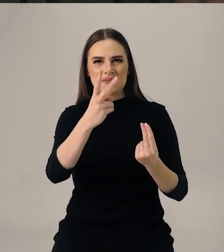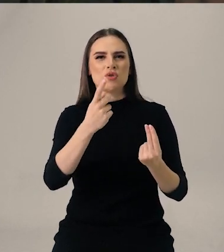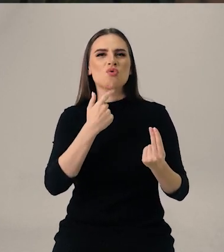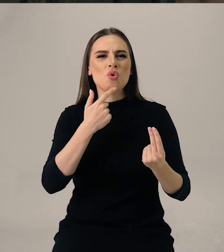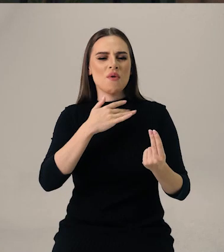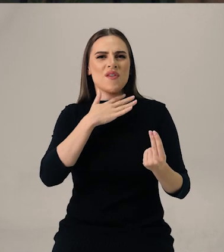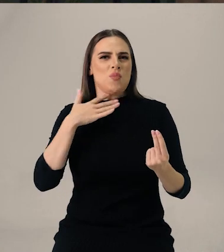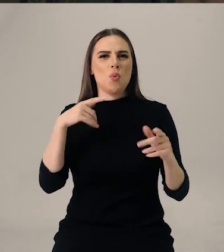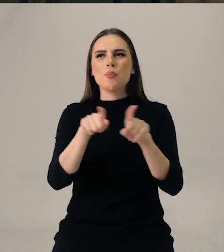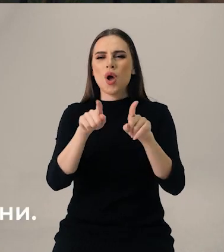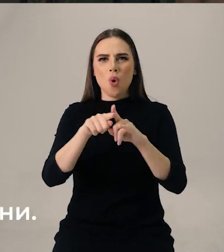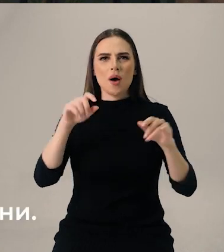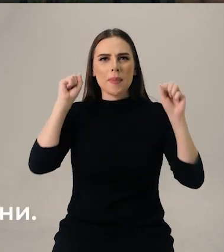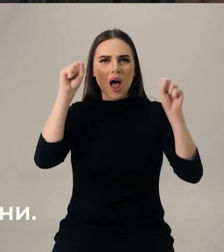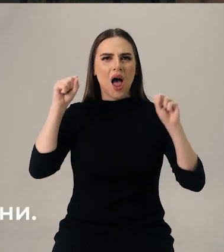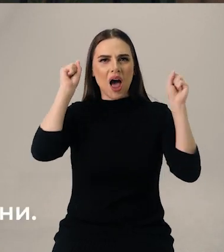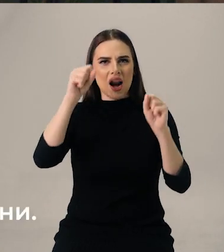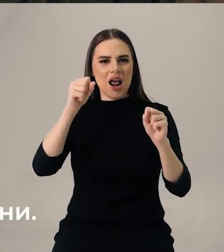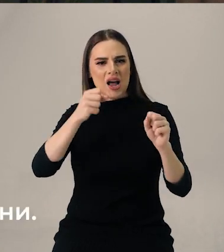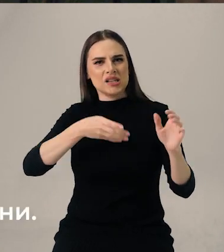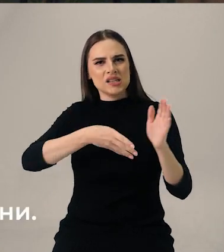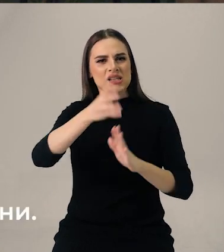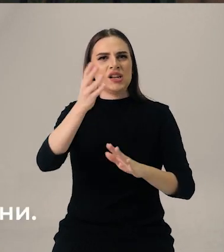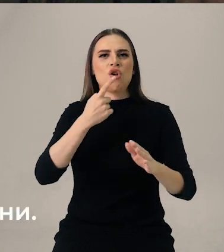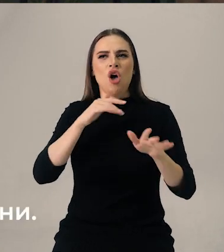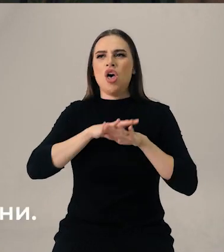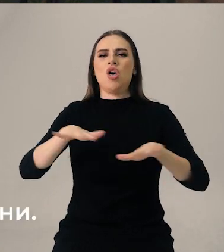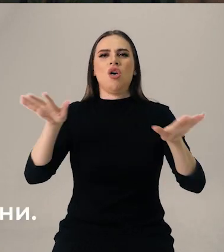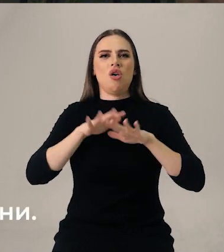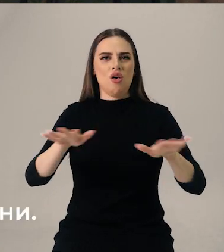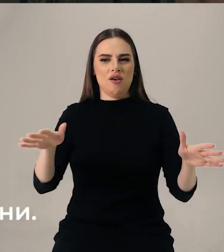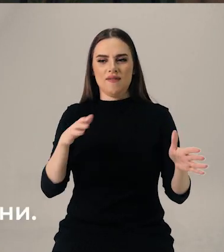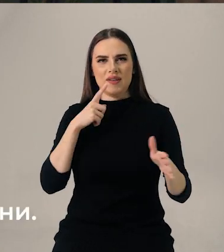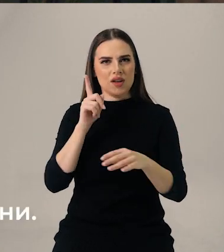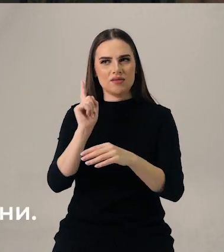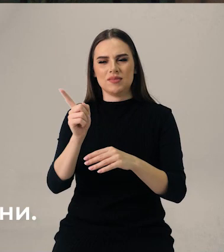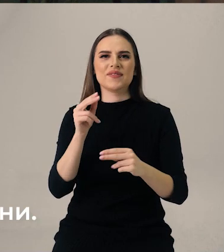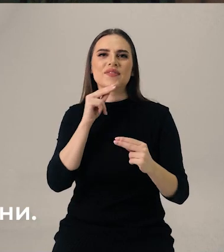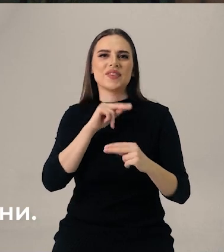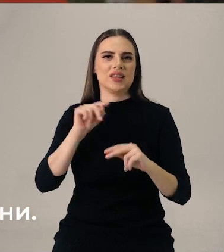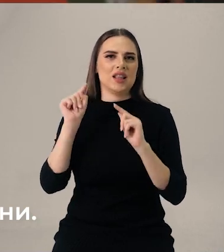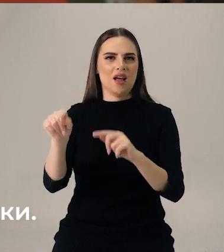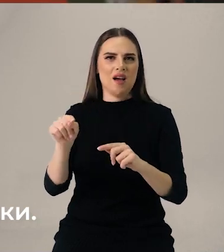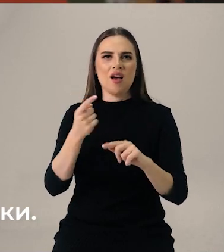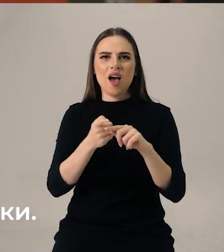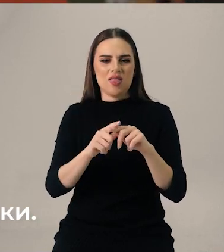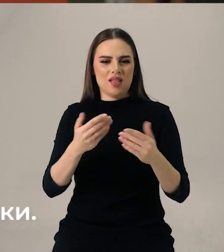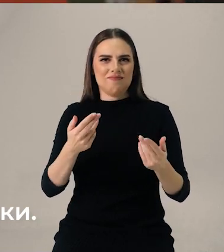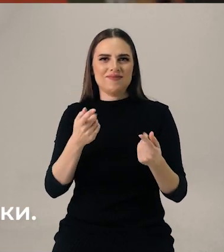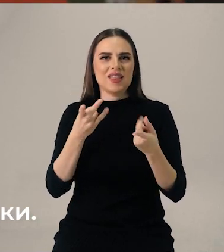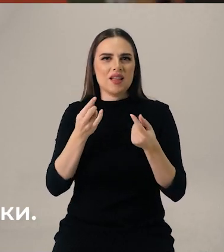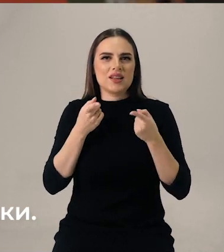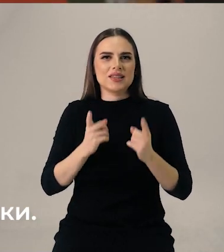кто-то зарезал барана. Он обвинял художника в том, что тот решил приукрасить действительность в ущерб правде жизни. Того же